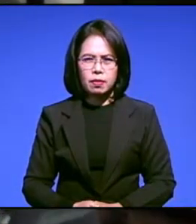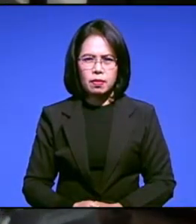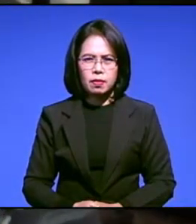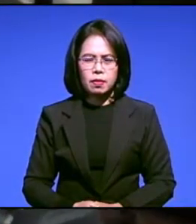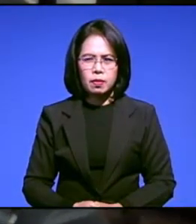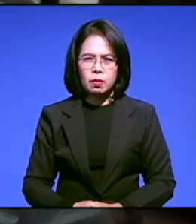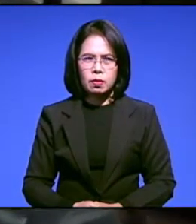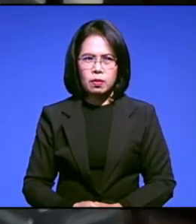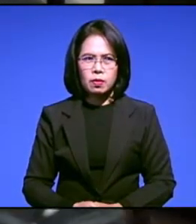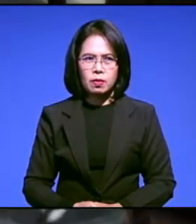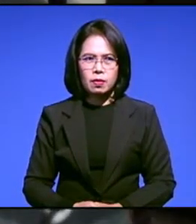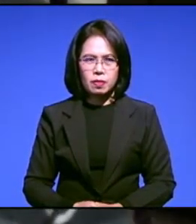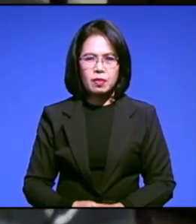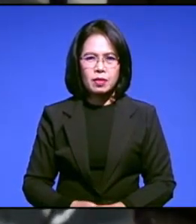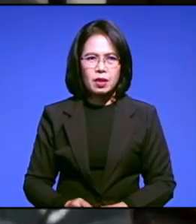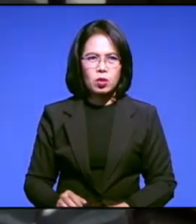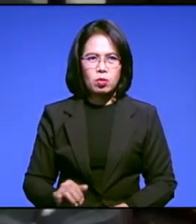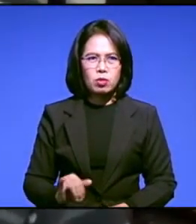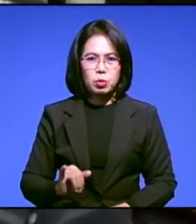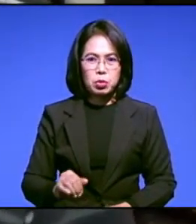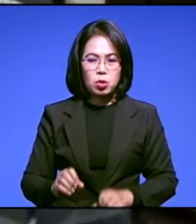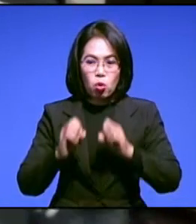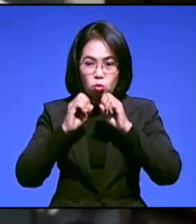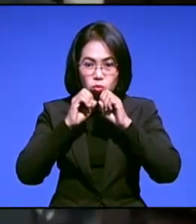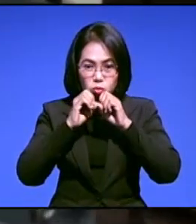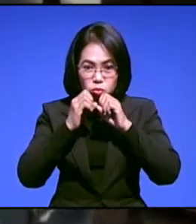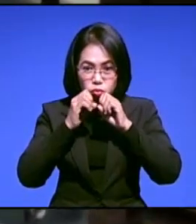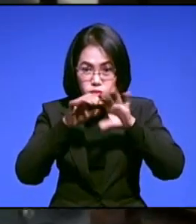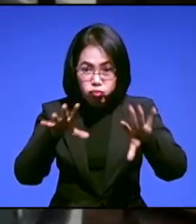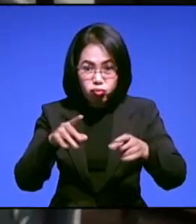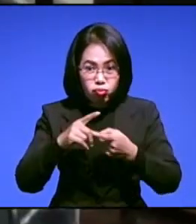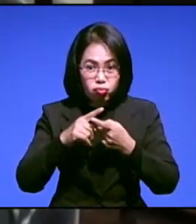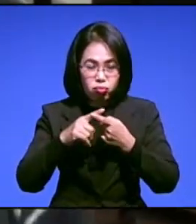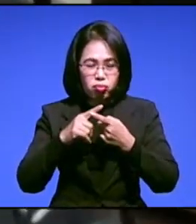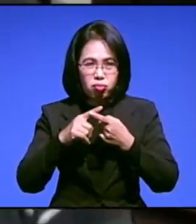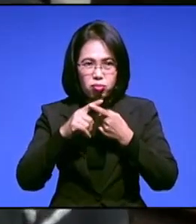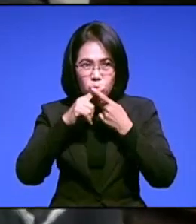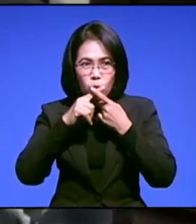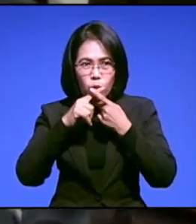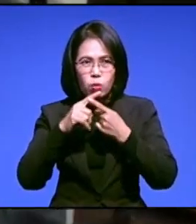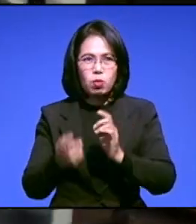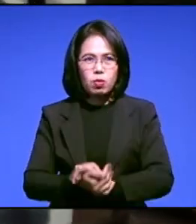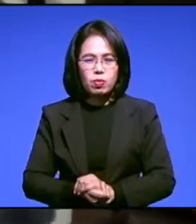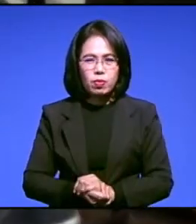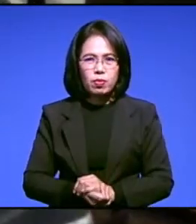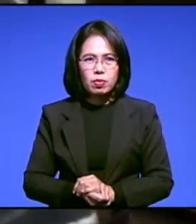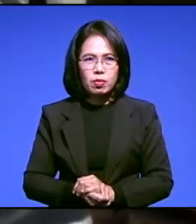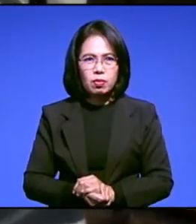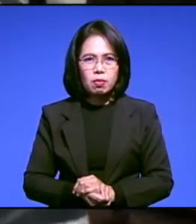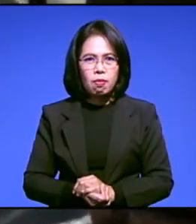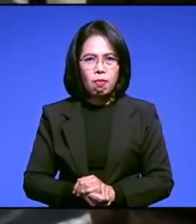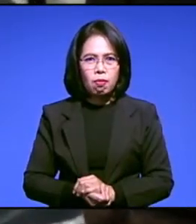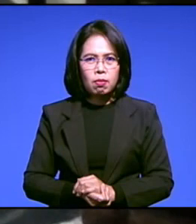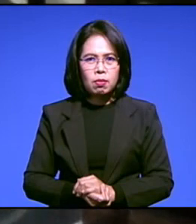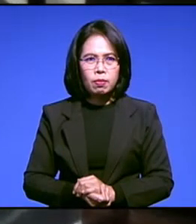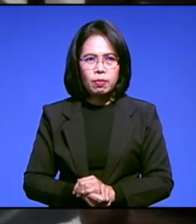Kalau kayak hoax gitu ya. Kalau daerah Kemang Manis, tapi kalau daerah lain mungkin kan. Pak, ada nggak warga-warga kita yang datang sini ribu-ribu